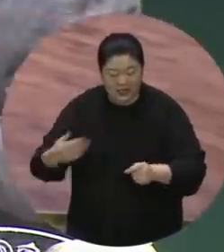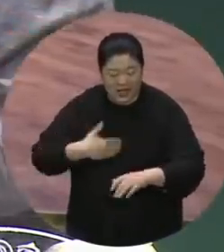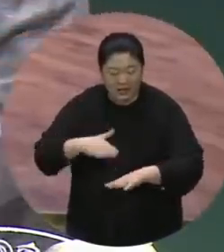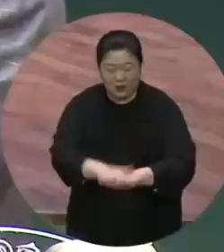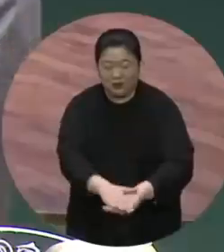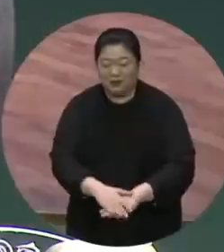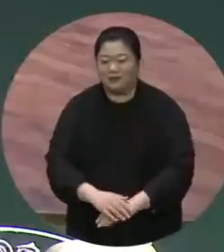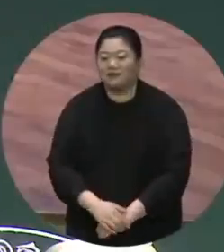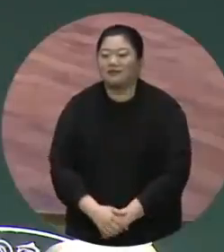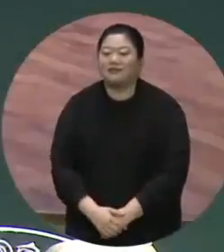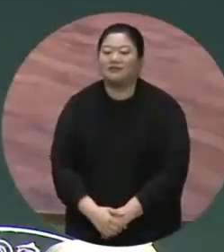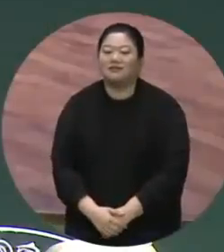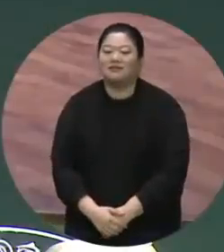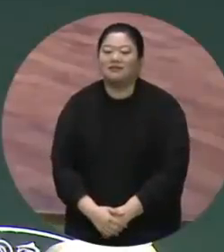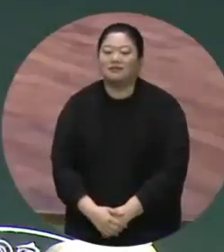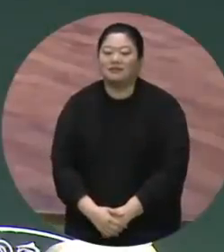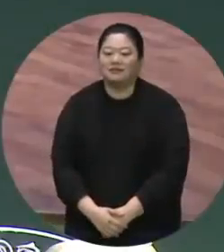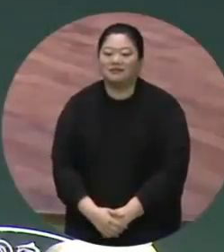자.